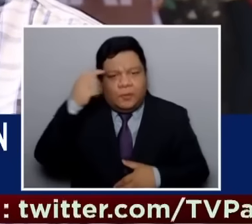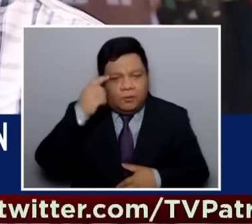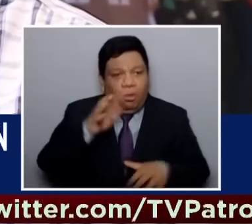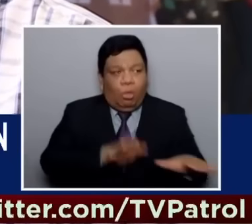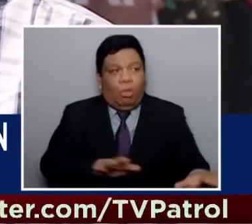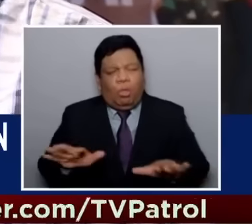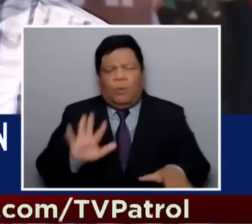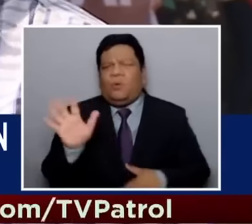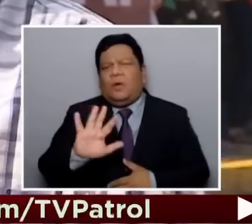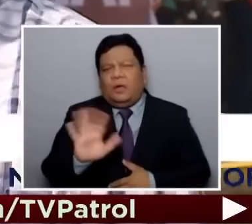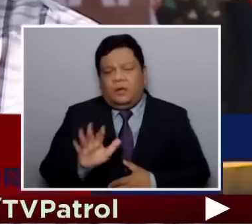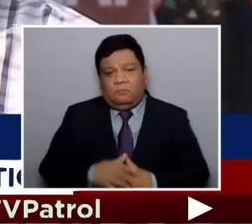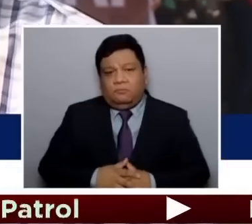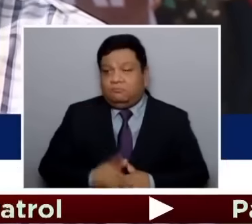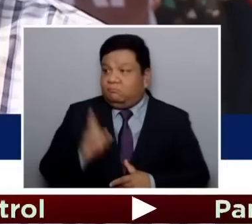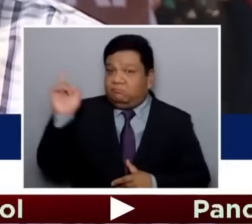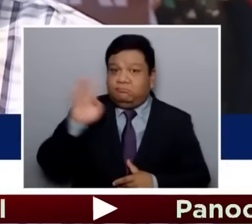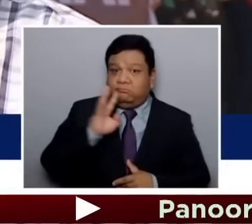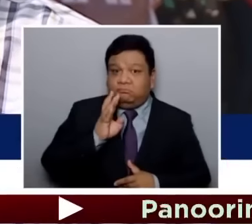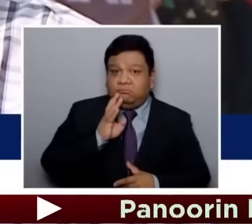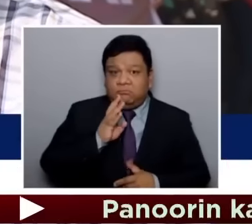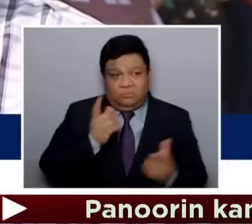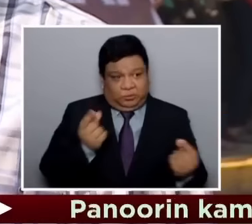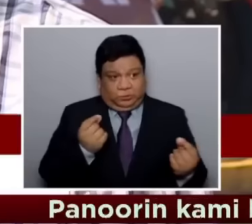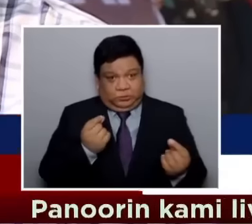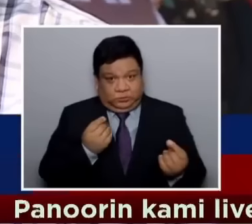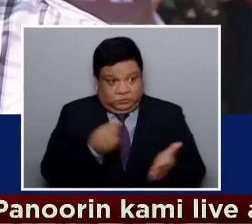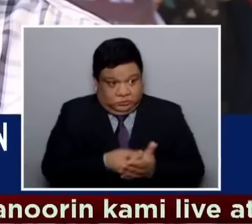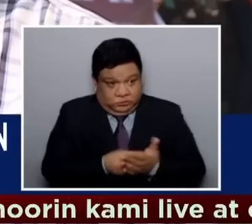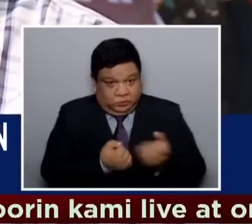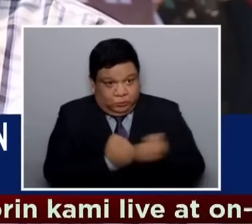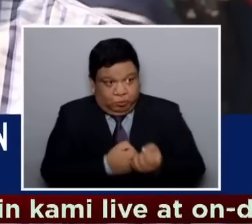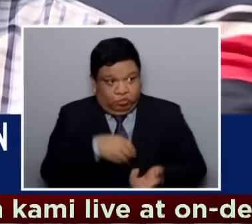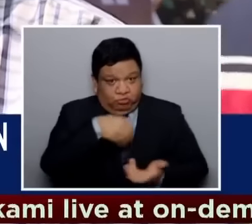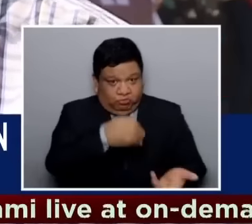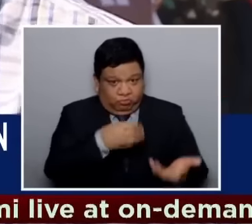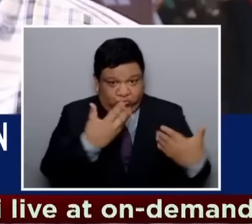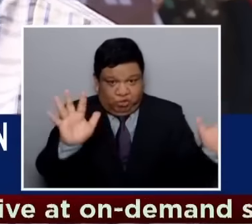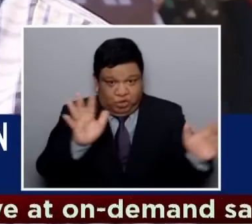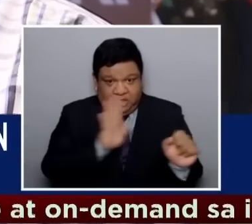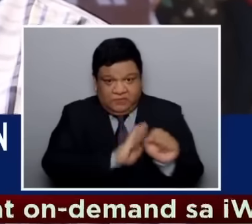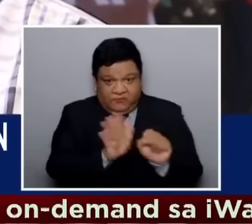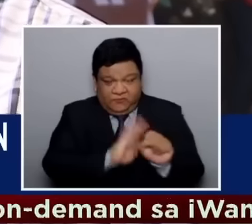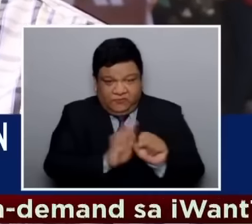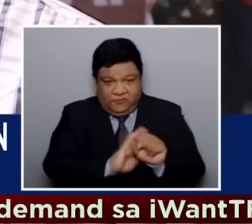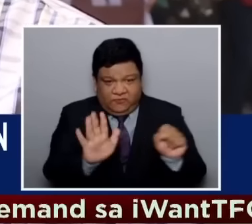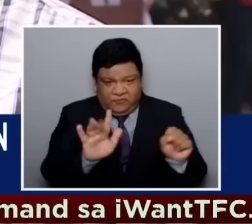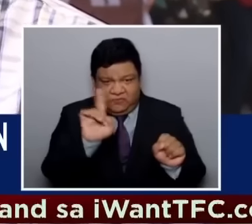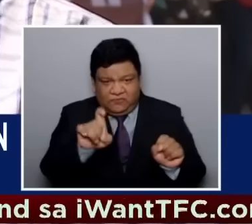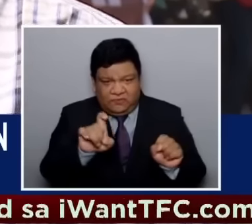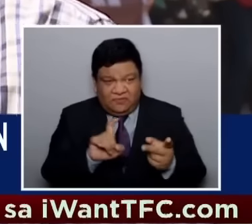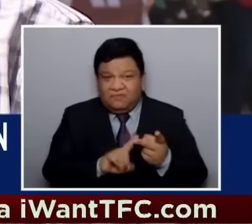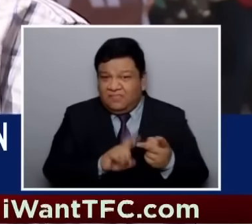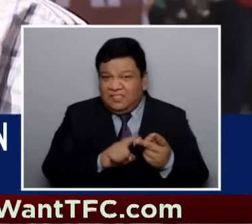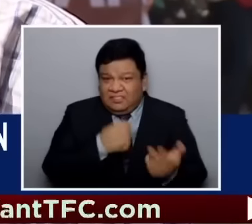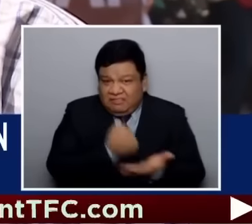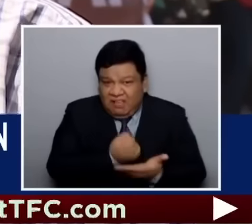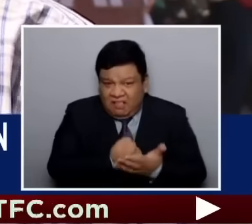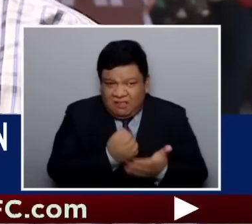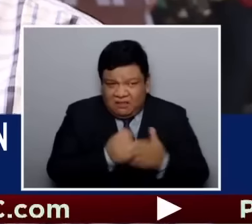gagawin? Sapat ba ang ayuda? Ba? Pwede bang reviewin natin ang sweldo at